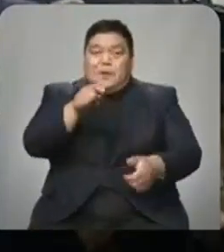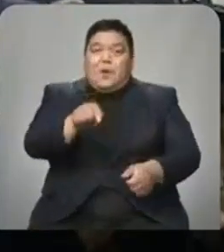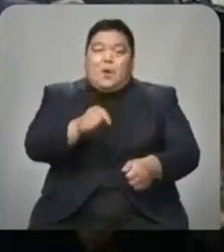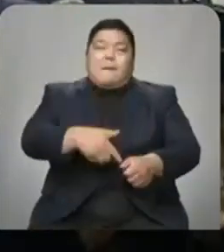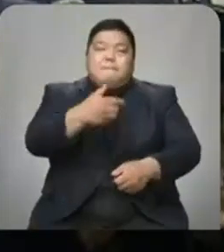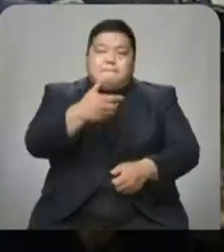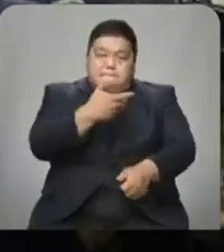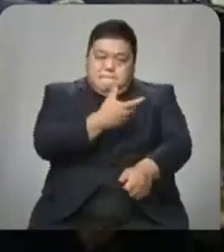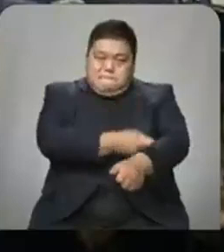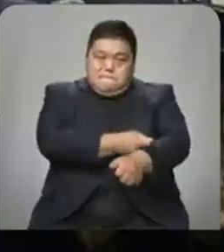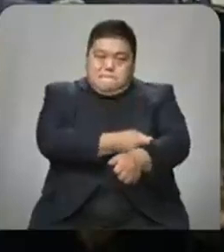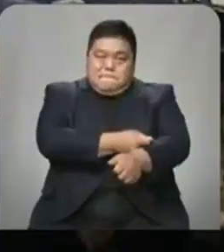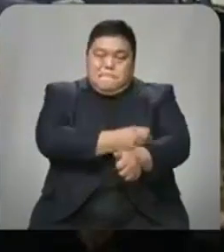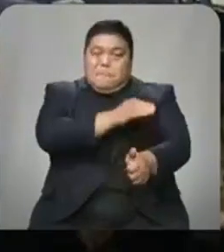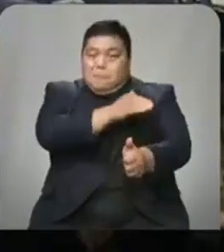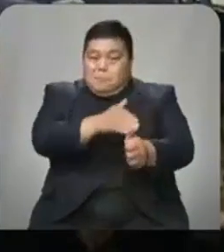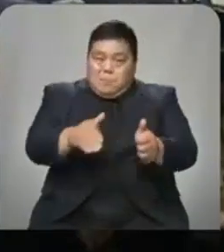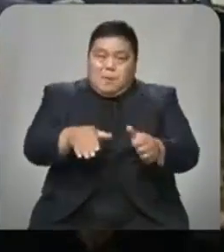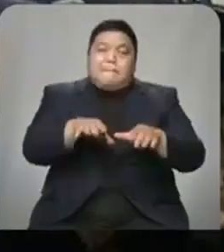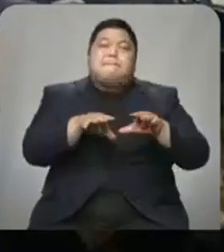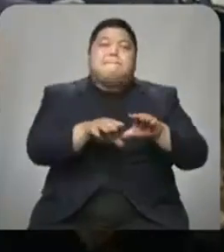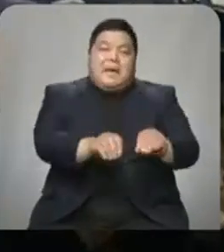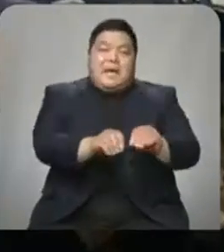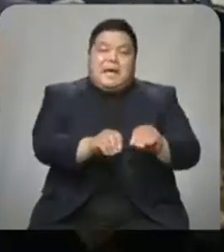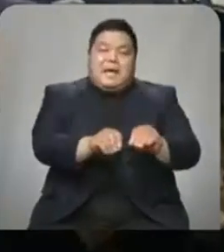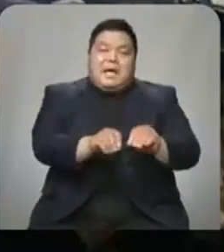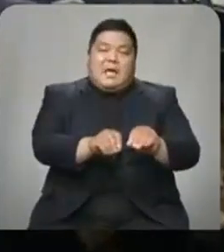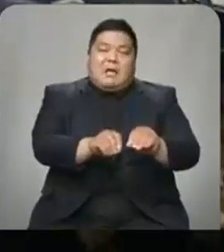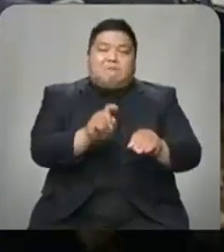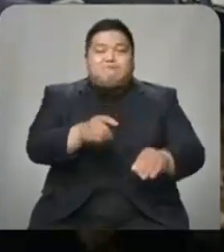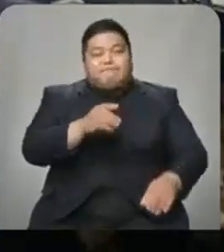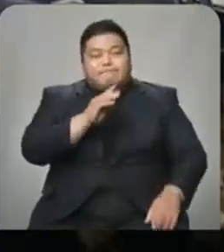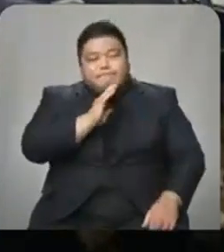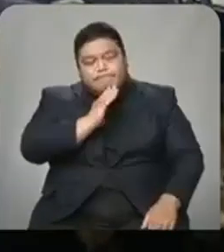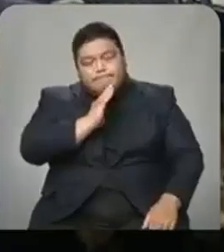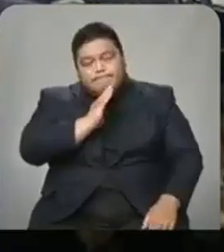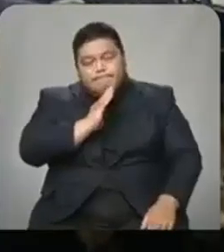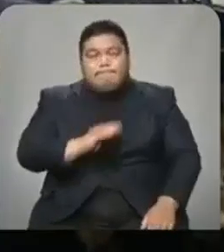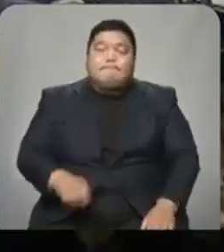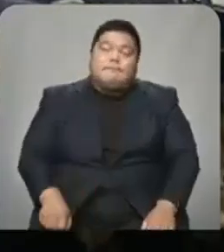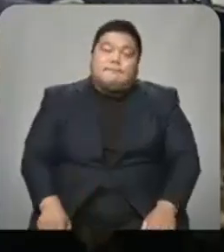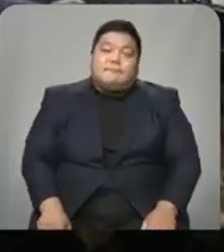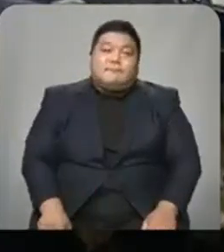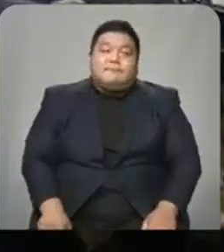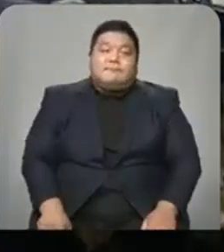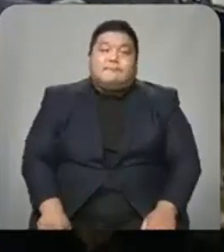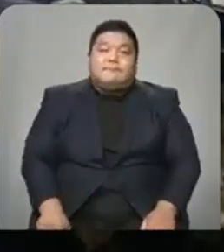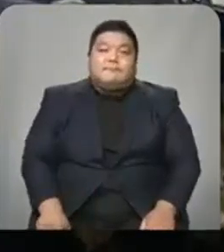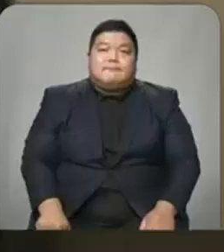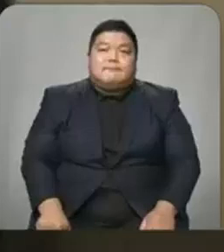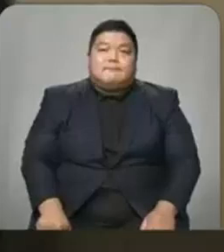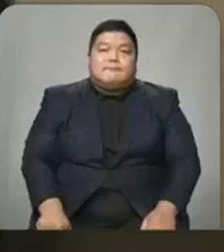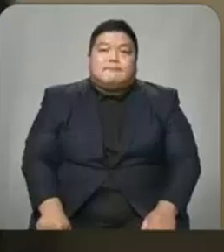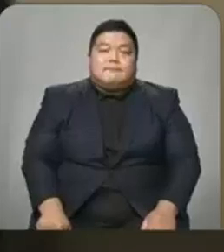없애기로 했는데 기대가 있는 반면 우려도 함께 나오고 있습니다. 김보람 기자입니다.